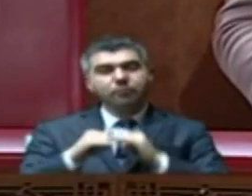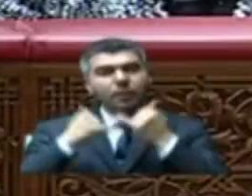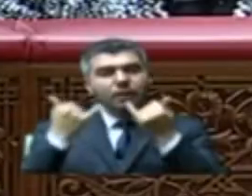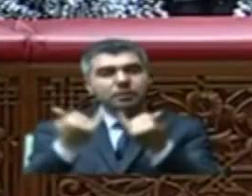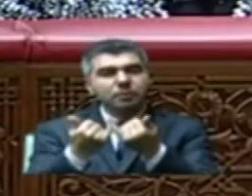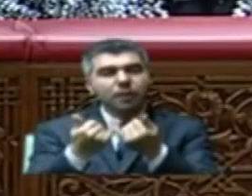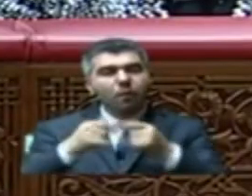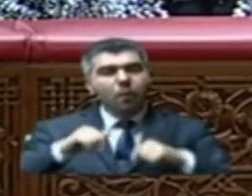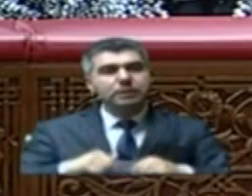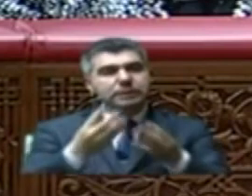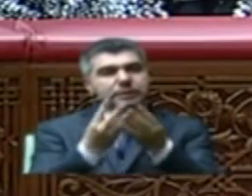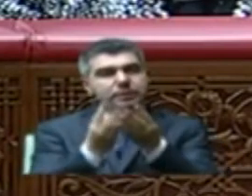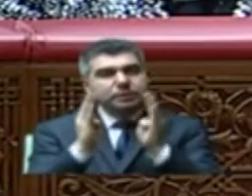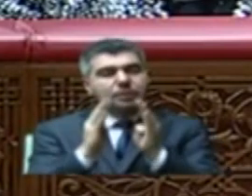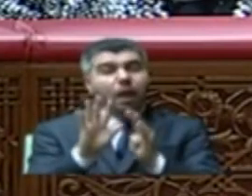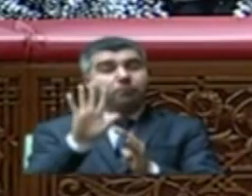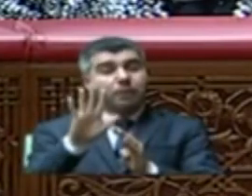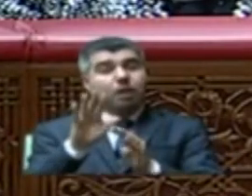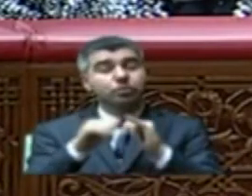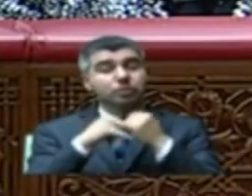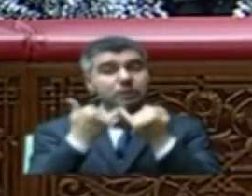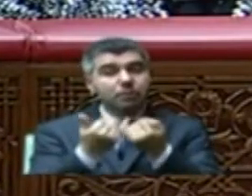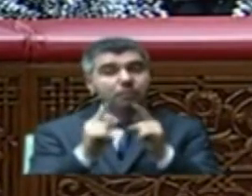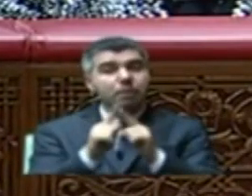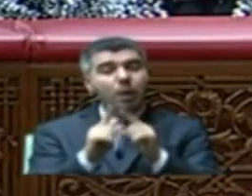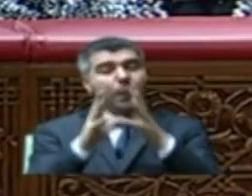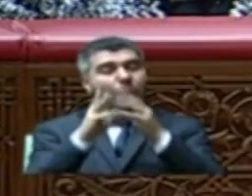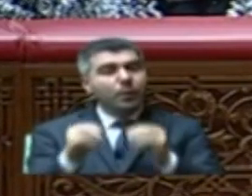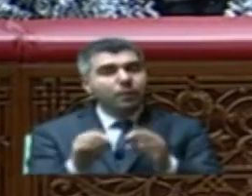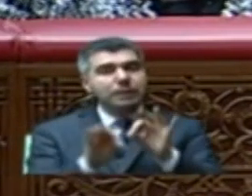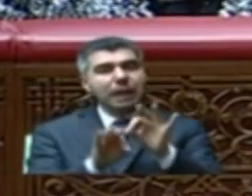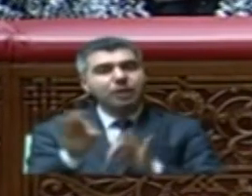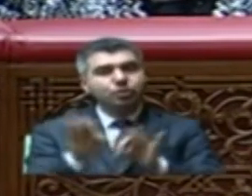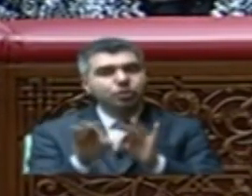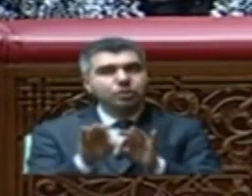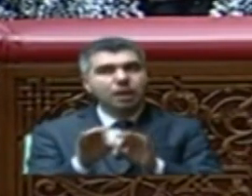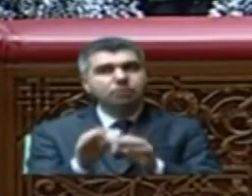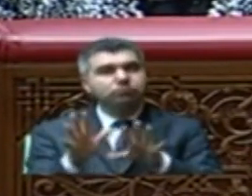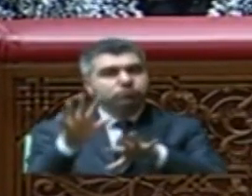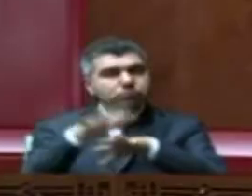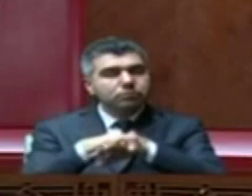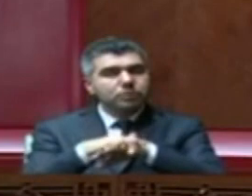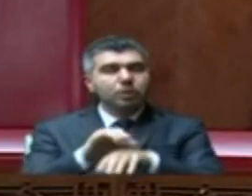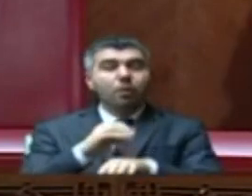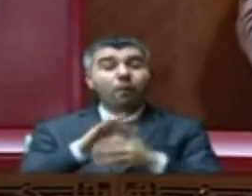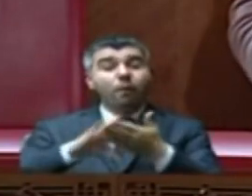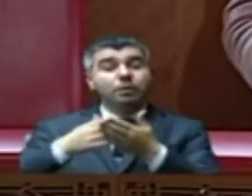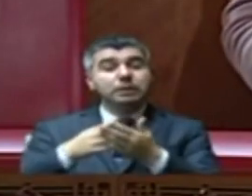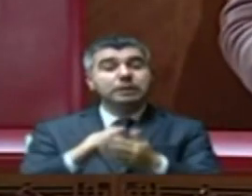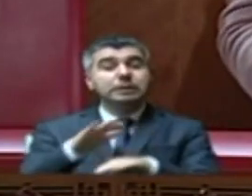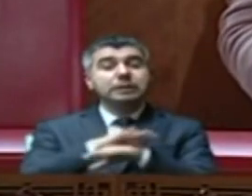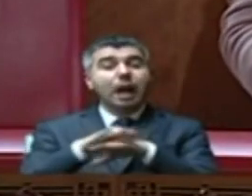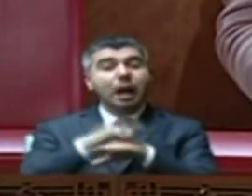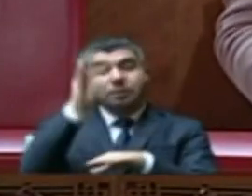من 5 مرات نقولوا في غياب استراتيجية وفي غياب التقائية، لأن أساسا السياسة العمومية